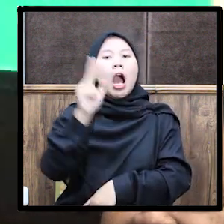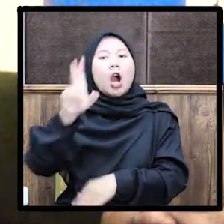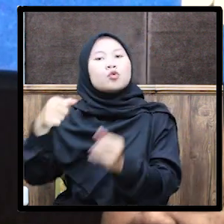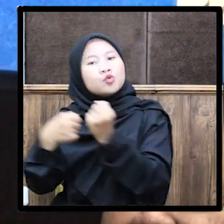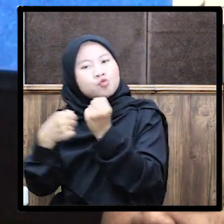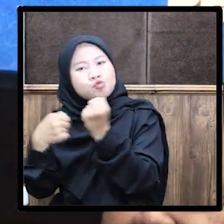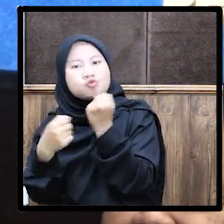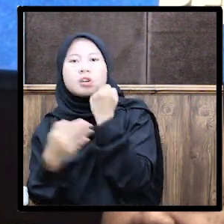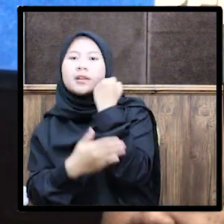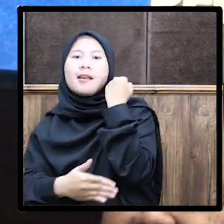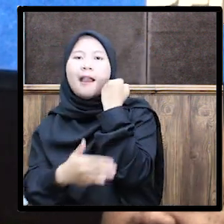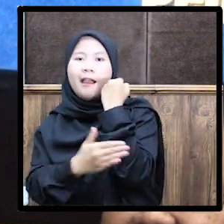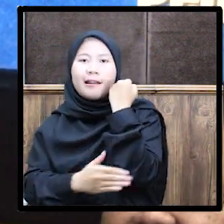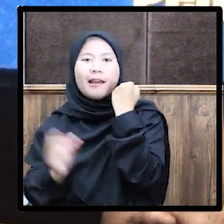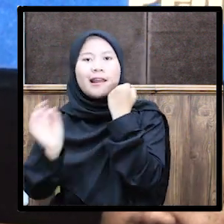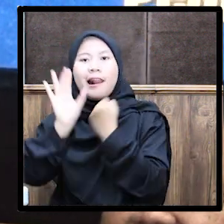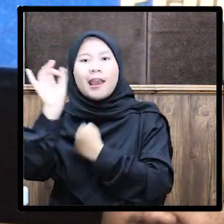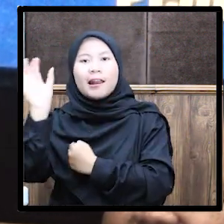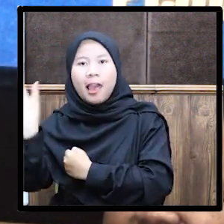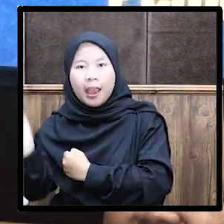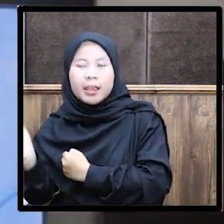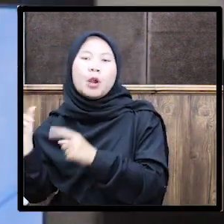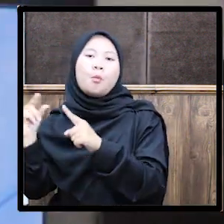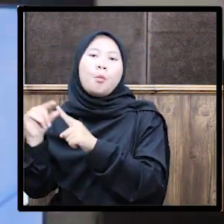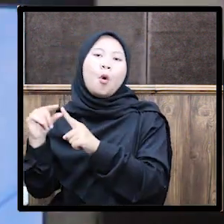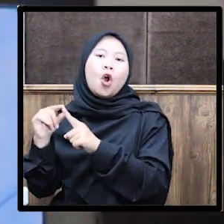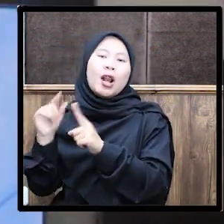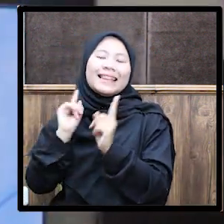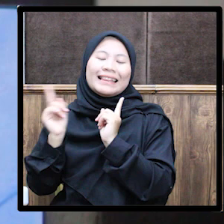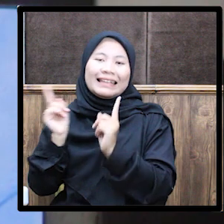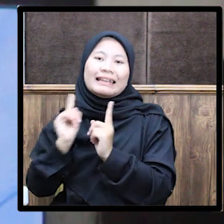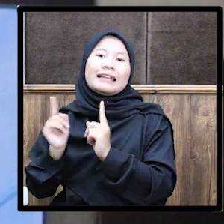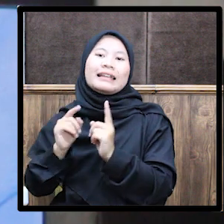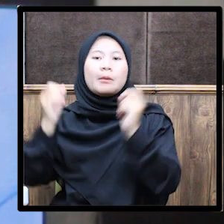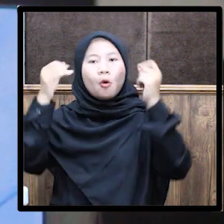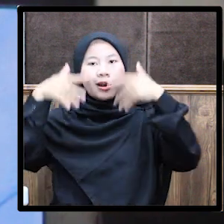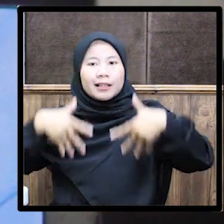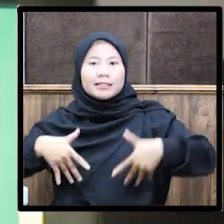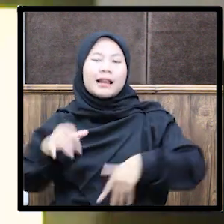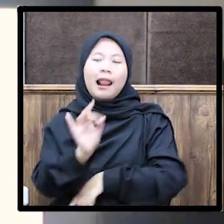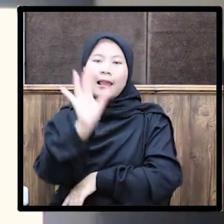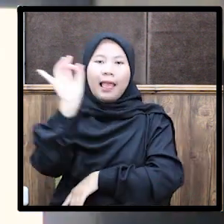apalagi khususnya bicara di soal politik dan demokrasi ini harus banyak biaya yang